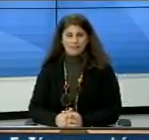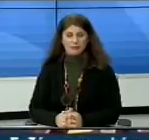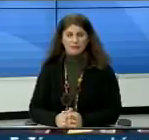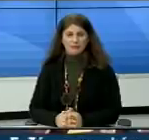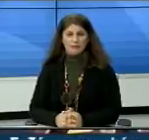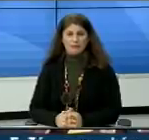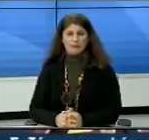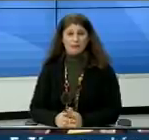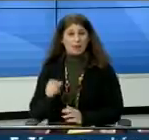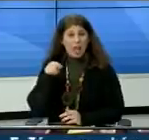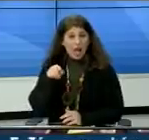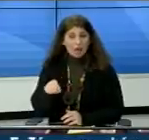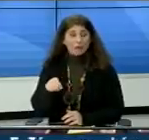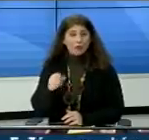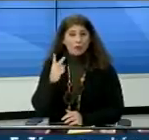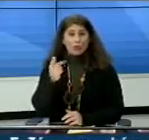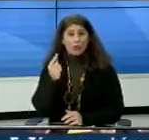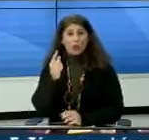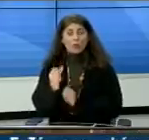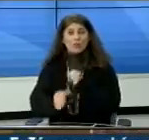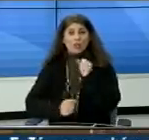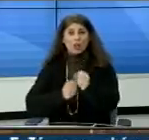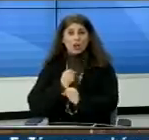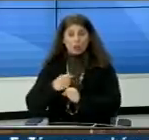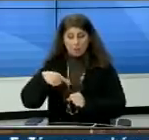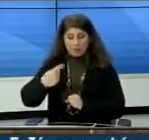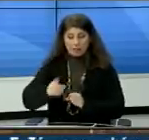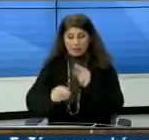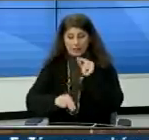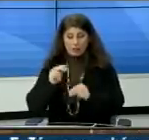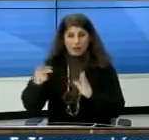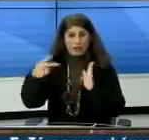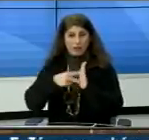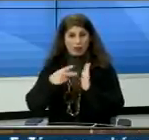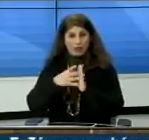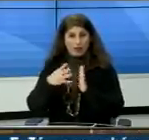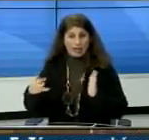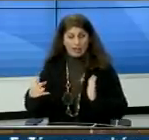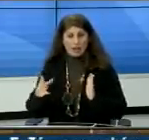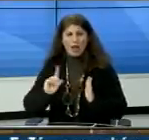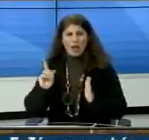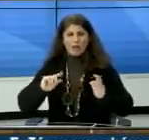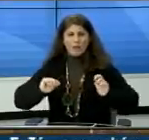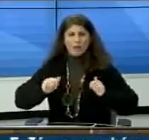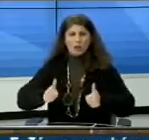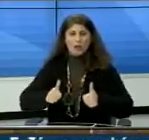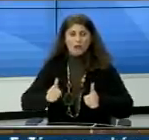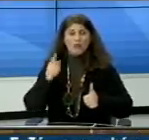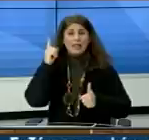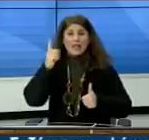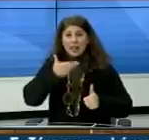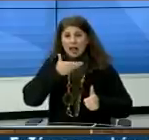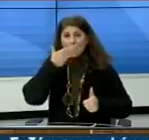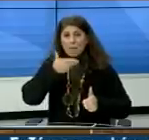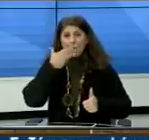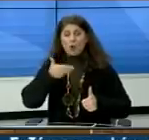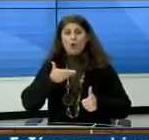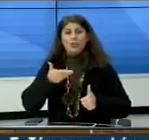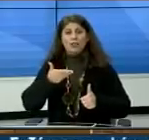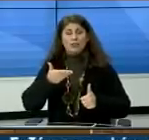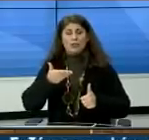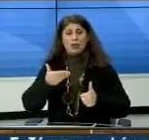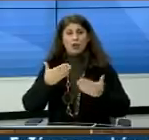Αυτός που επί 2,5 χρόνια μετά τις εκλογές του 2019 δεν τόλμησε να κάνει ένα απολογιστικό συνέδριο για τα αίτια